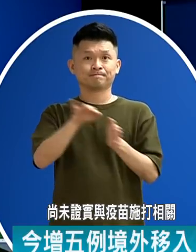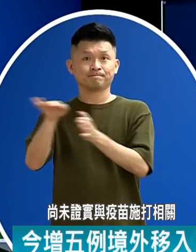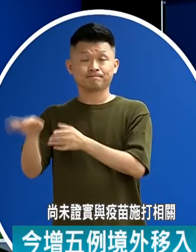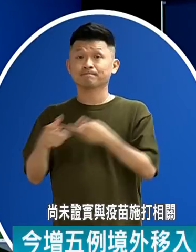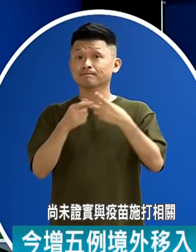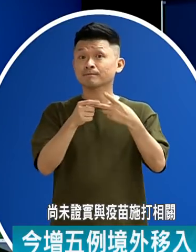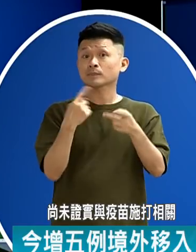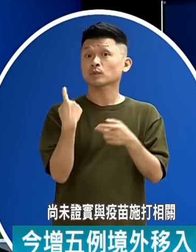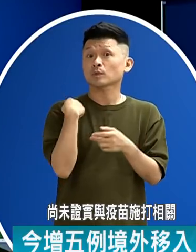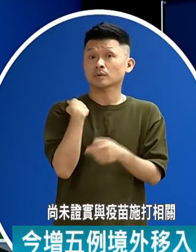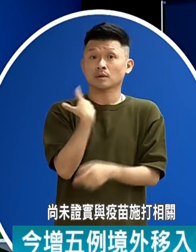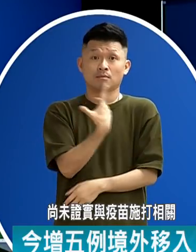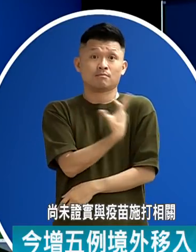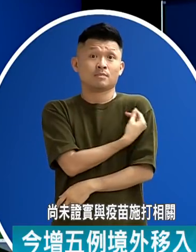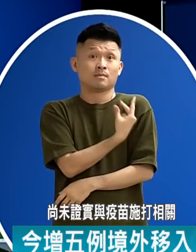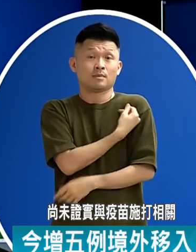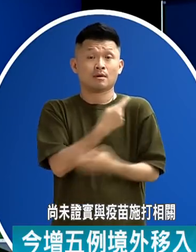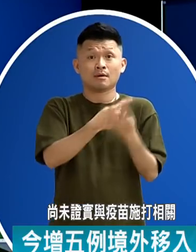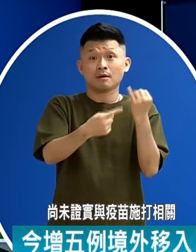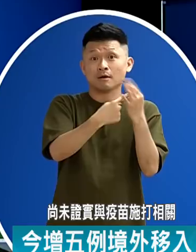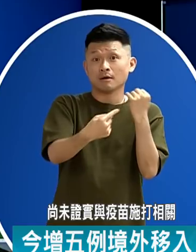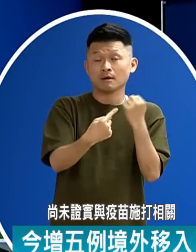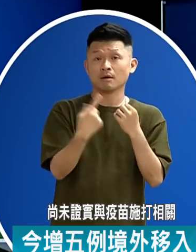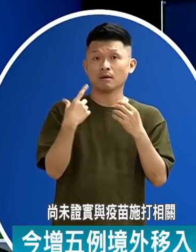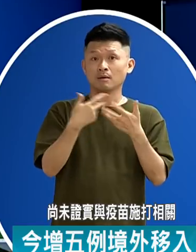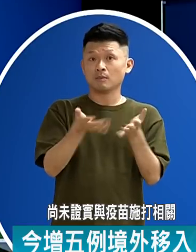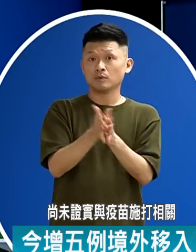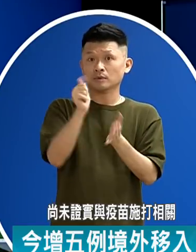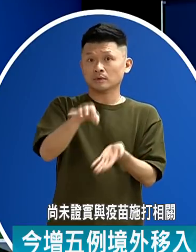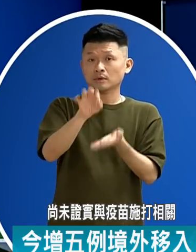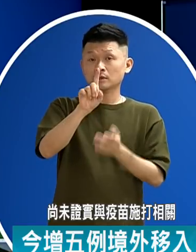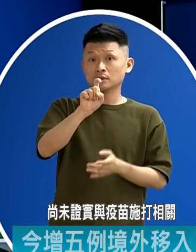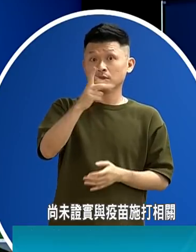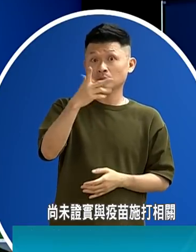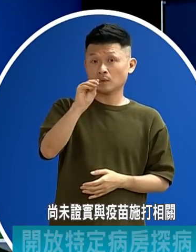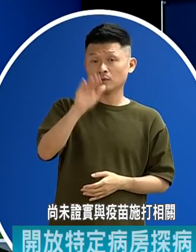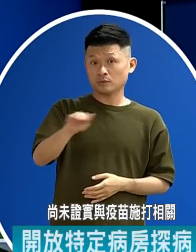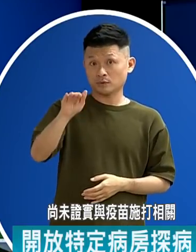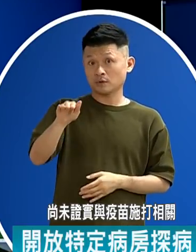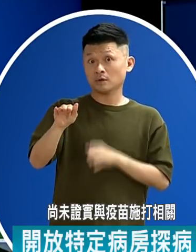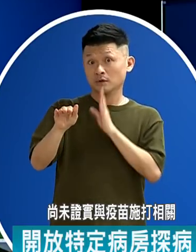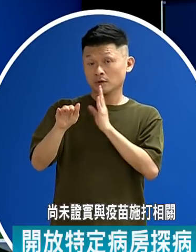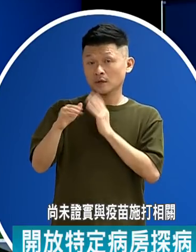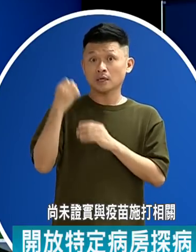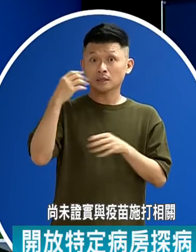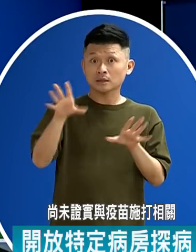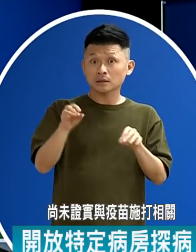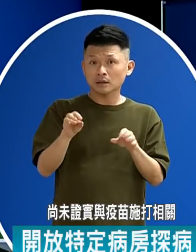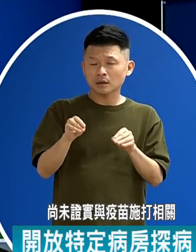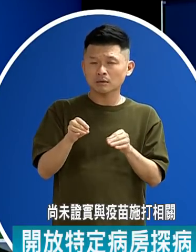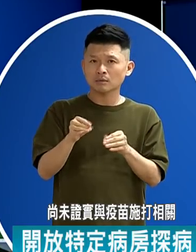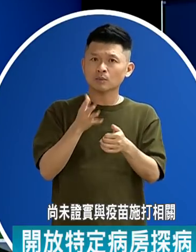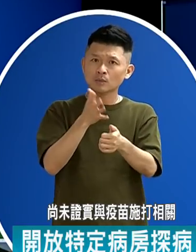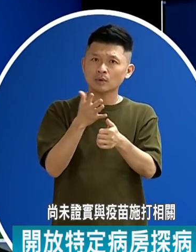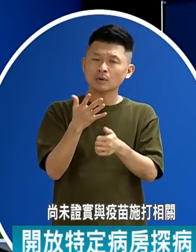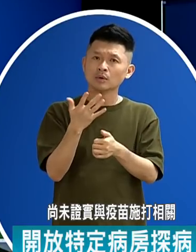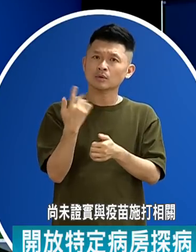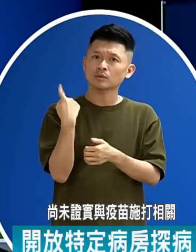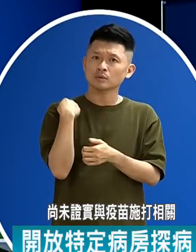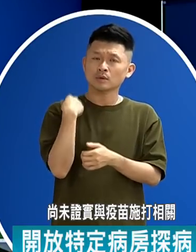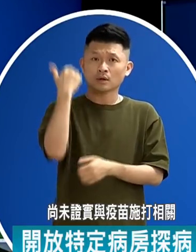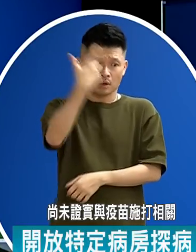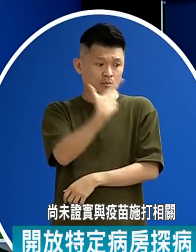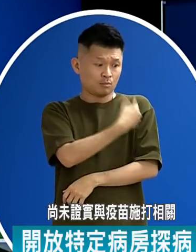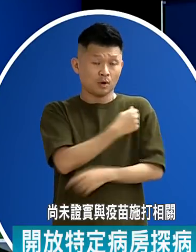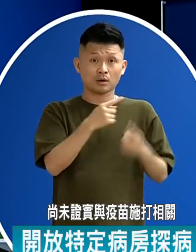请教有关于昨天疫苗施打的量，那部长说是17万9000多嘛，那新的资料还没上去，想要请教昨天来说的话打